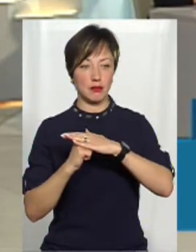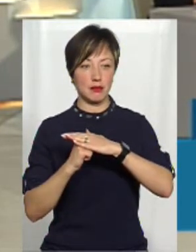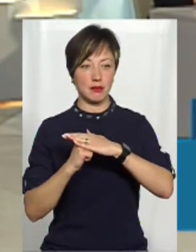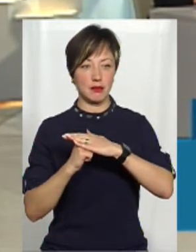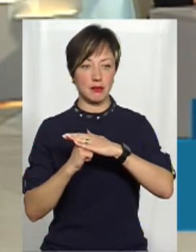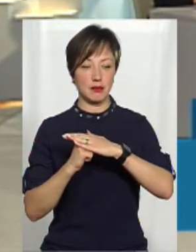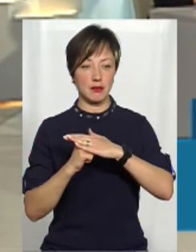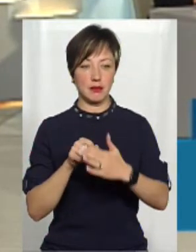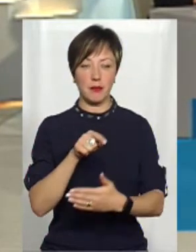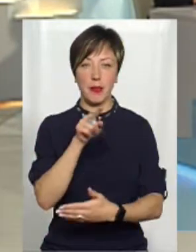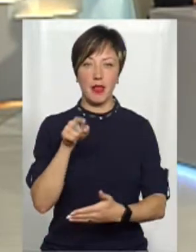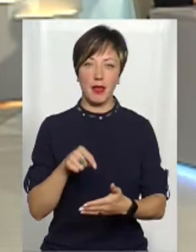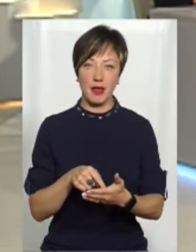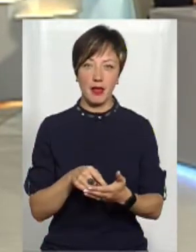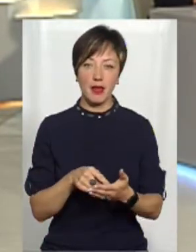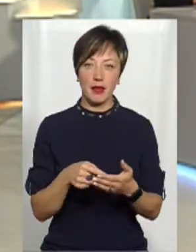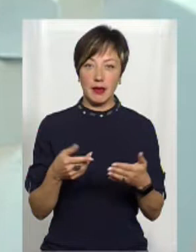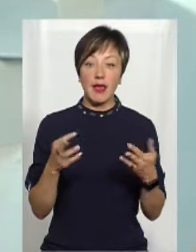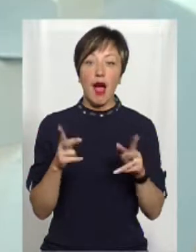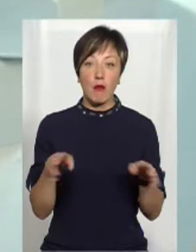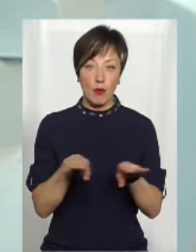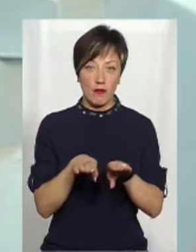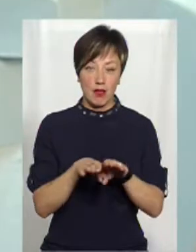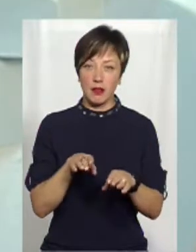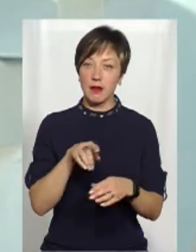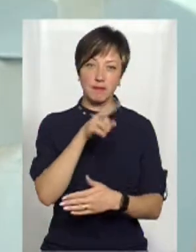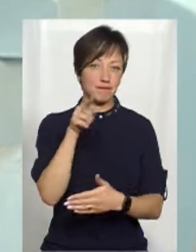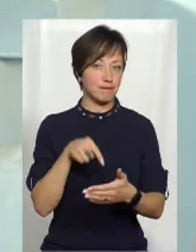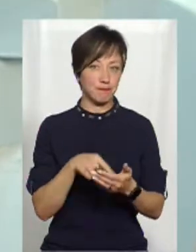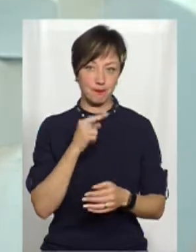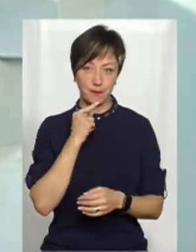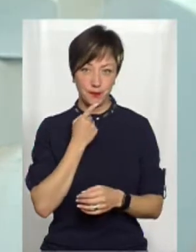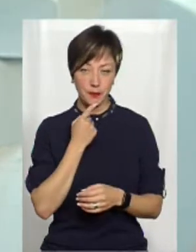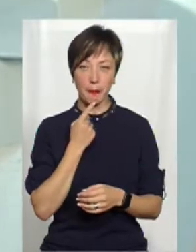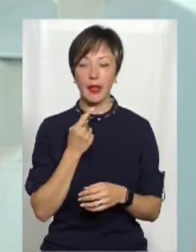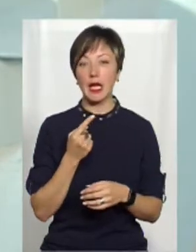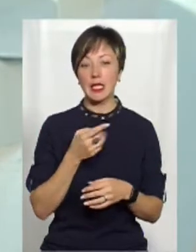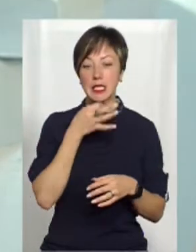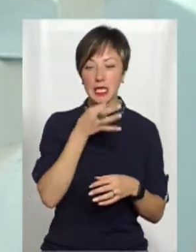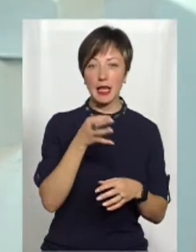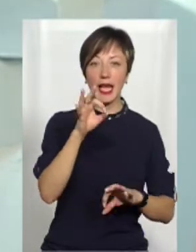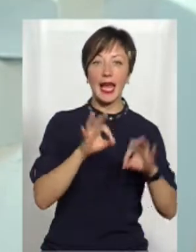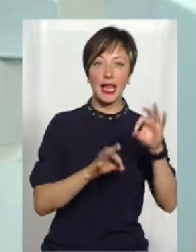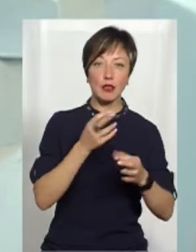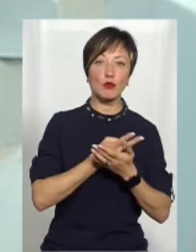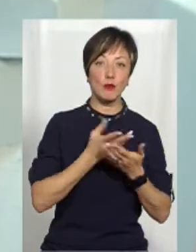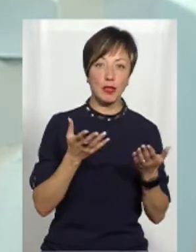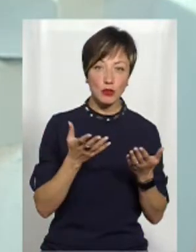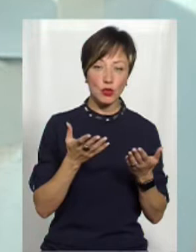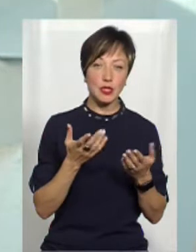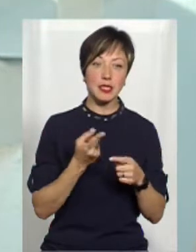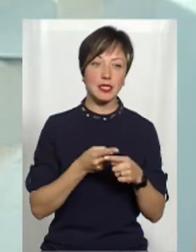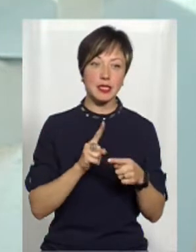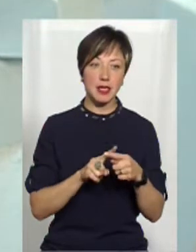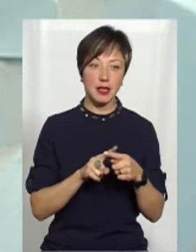Ну, взагалі, тут важке таке питання. Говорити індекс публічності, я думаю, що все-таки